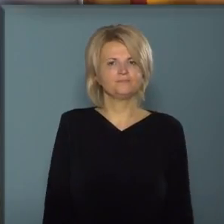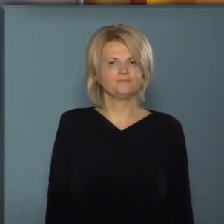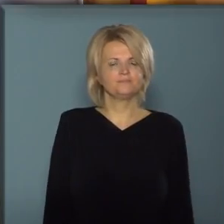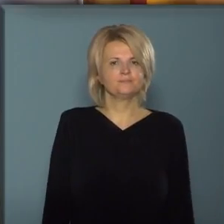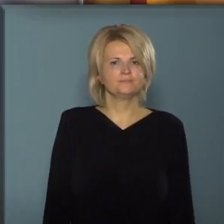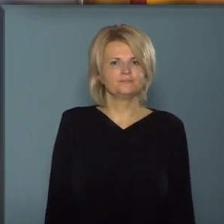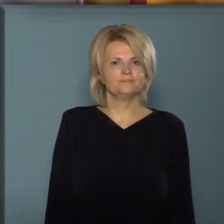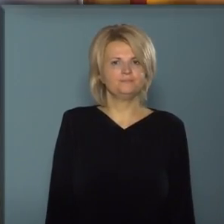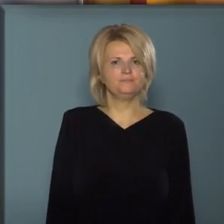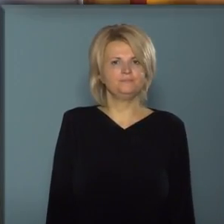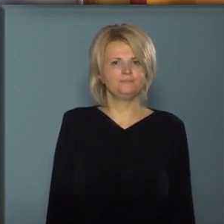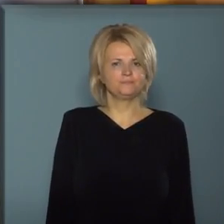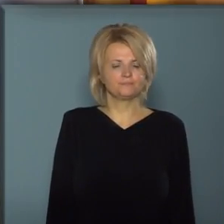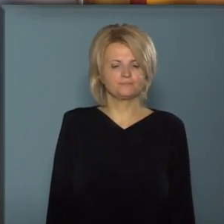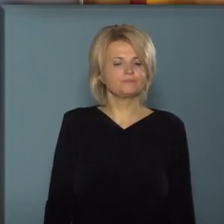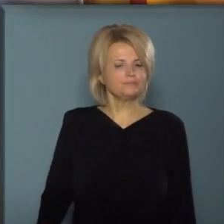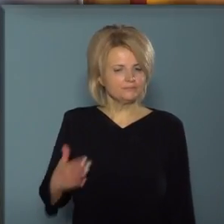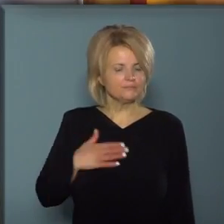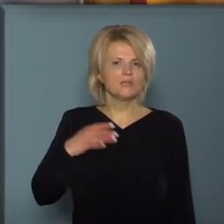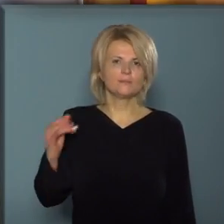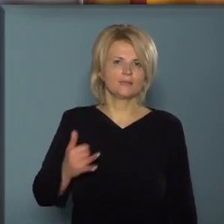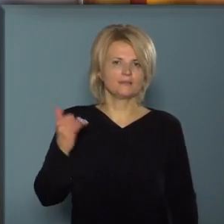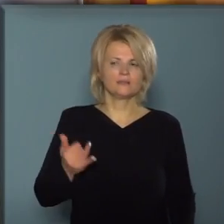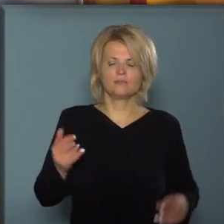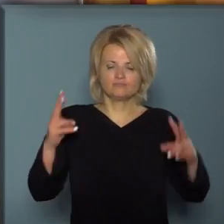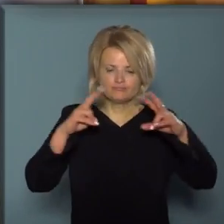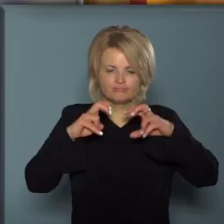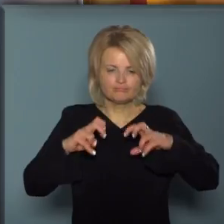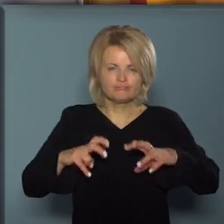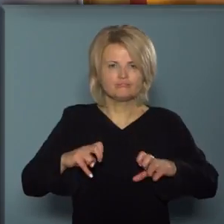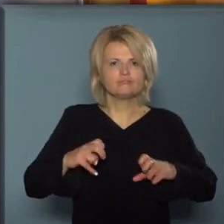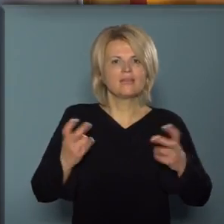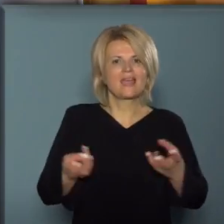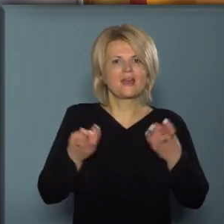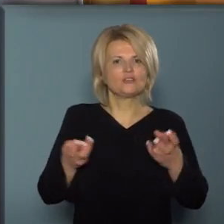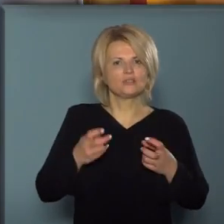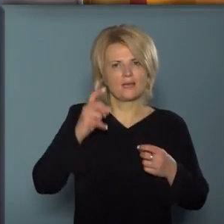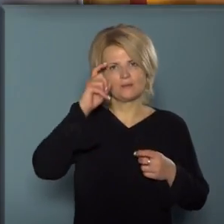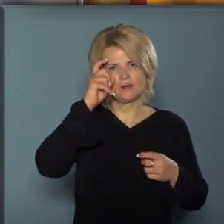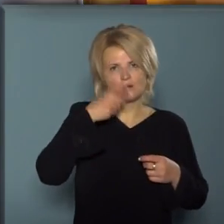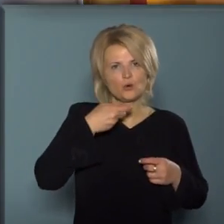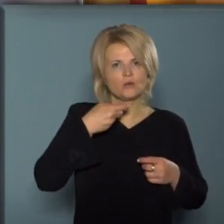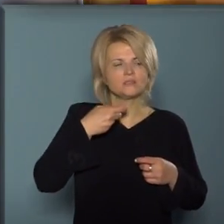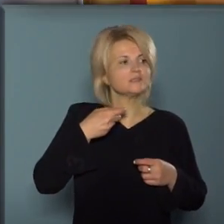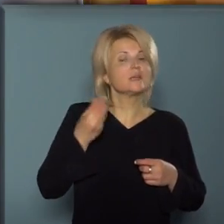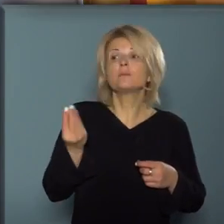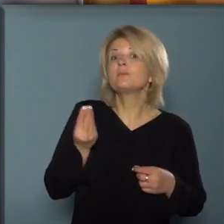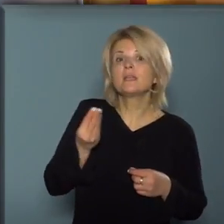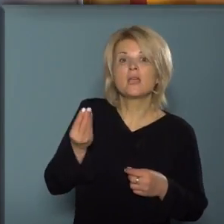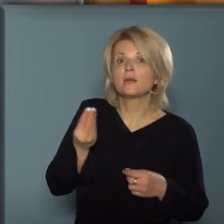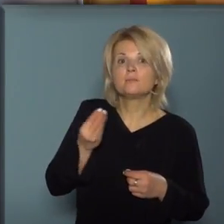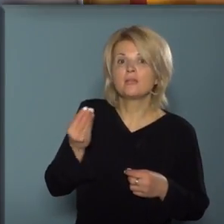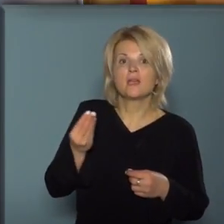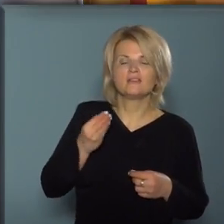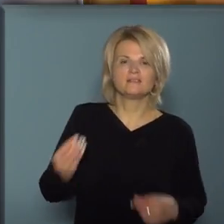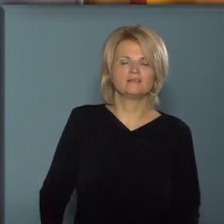Én azt gondolom, hogy mindig is kerestem, kutattam a rosszat. Tehát én miatt? Ezt meg tudod